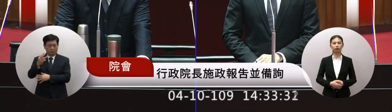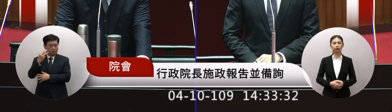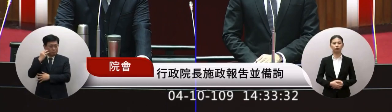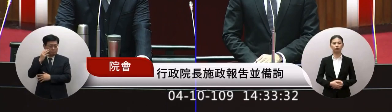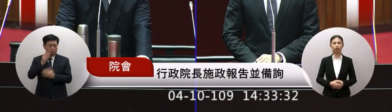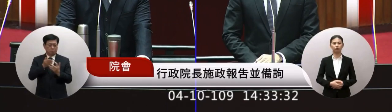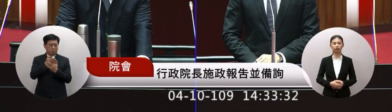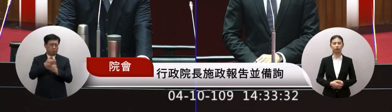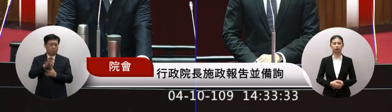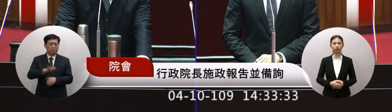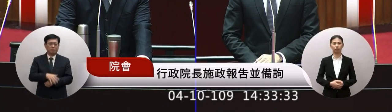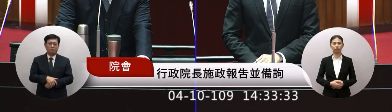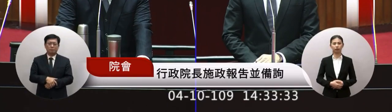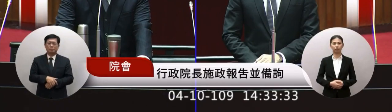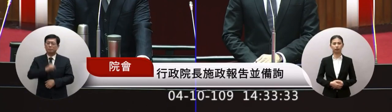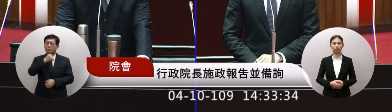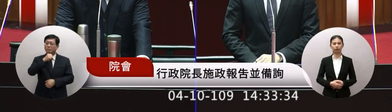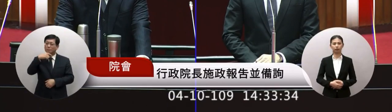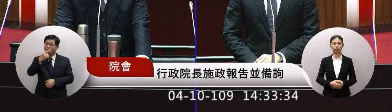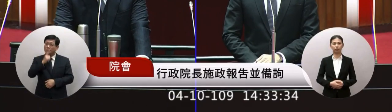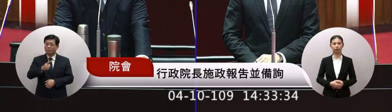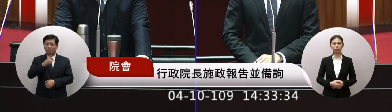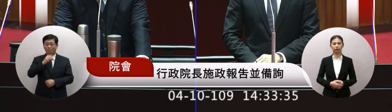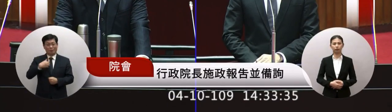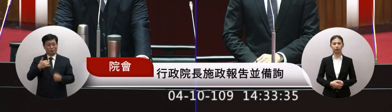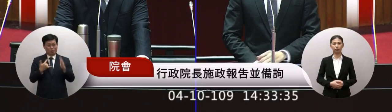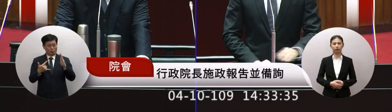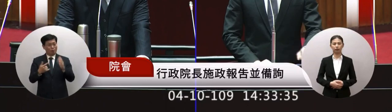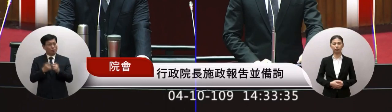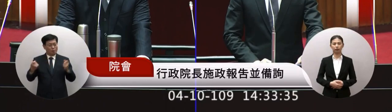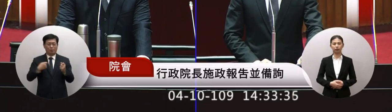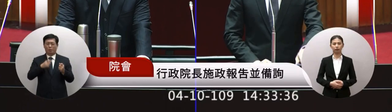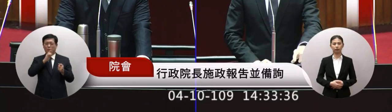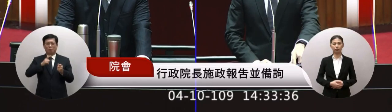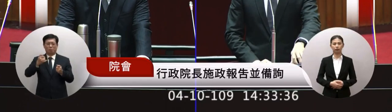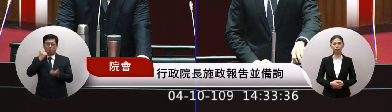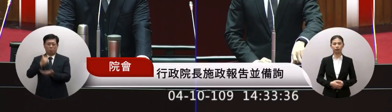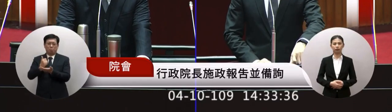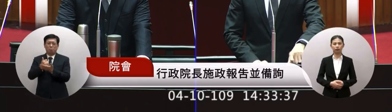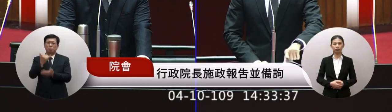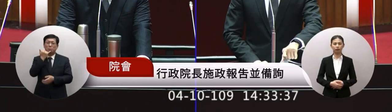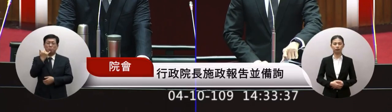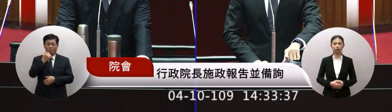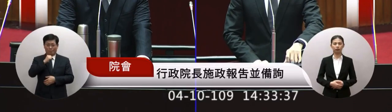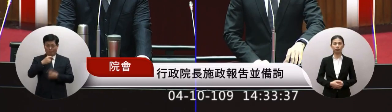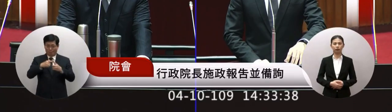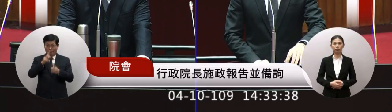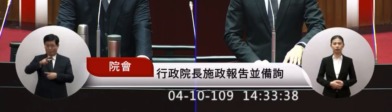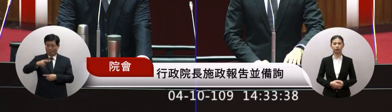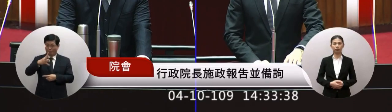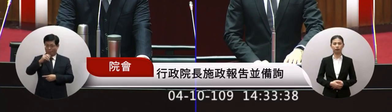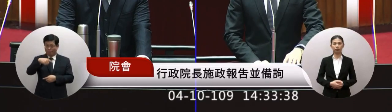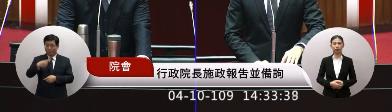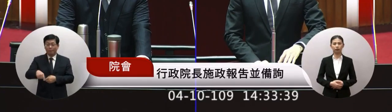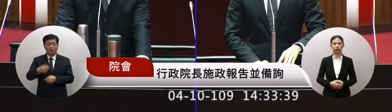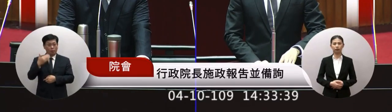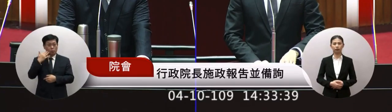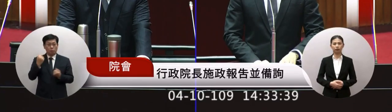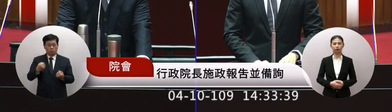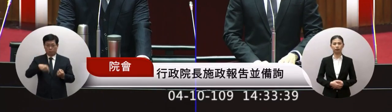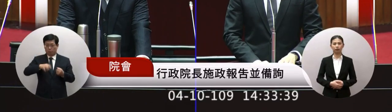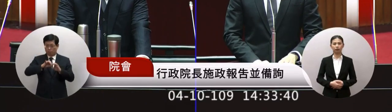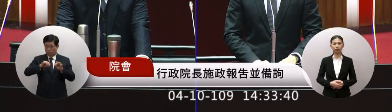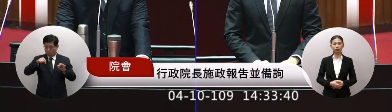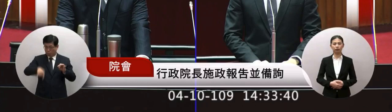的现实。但来讲，戏皮较徛久人个，台湾人2300万，哪当伫即块土